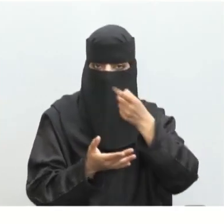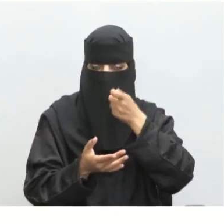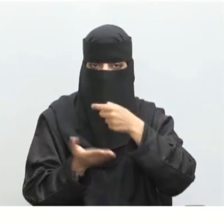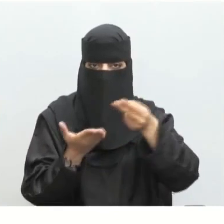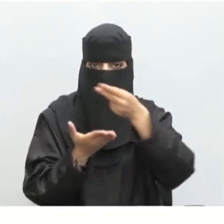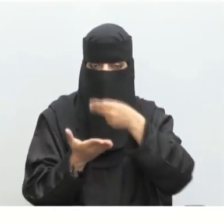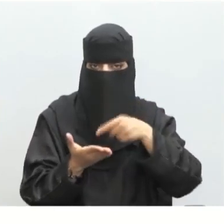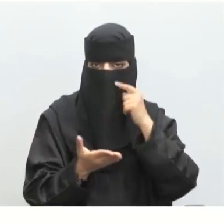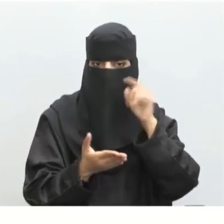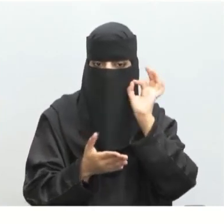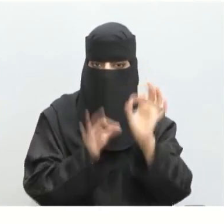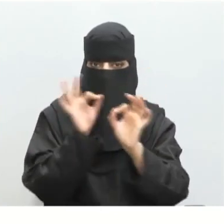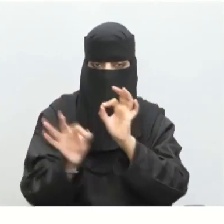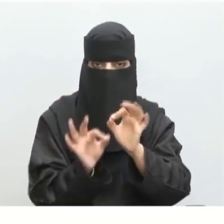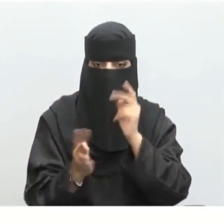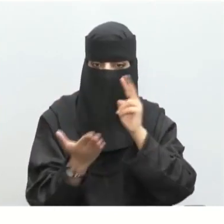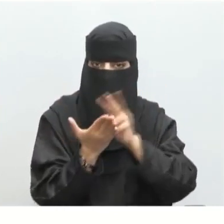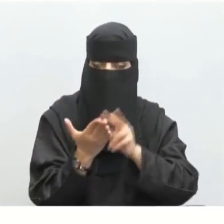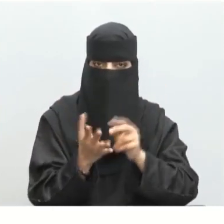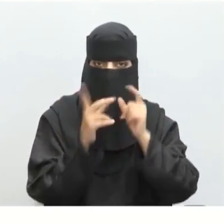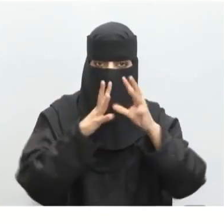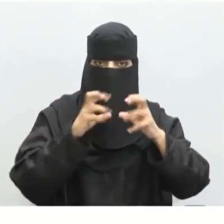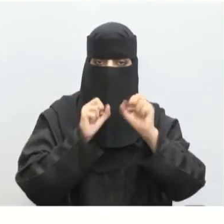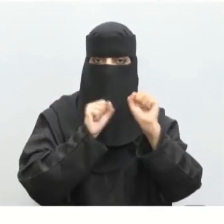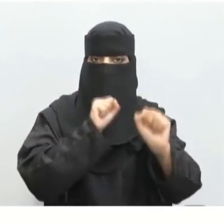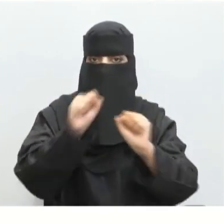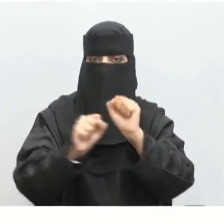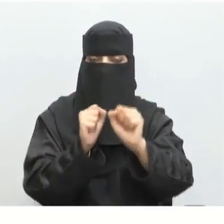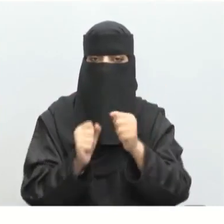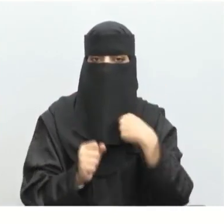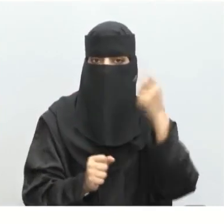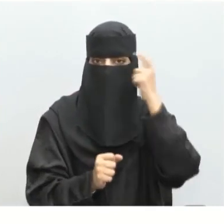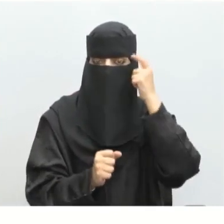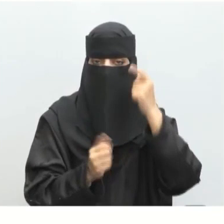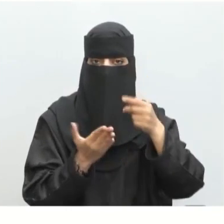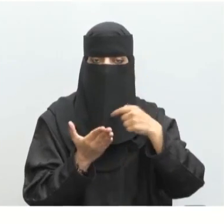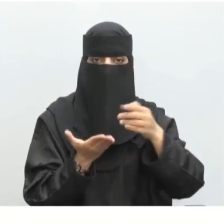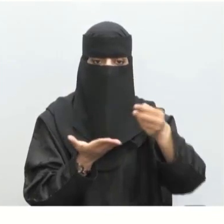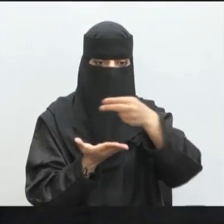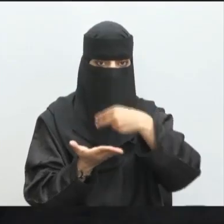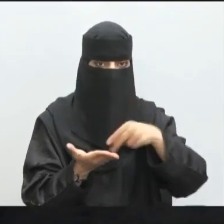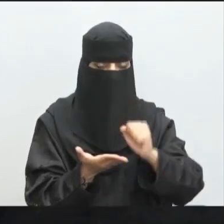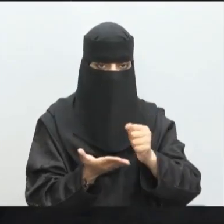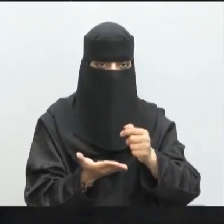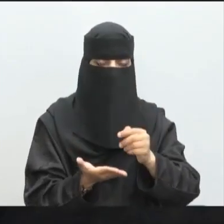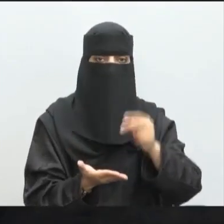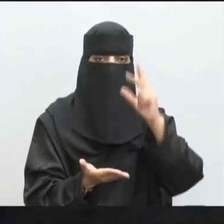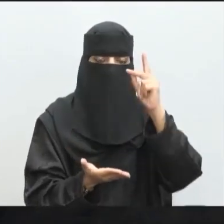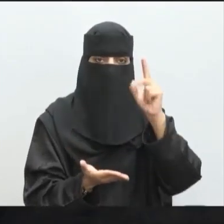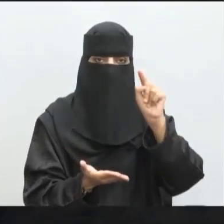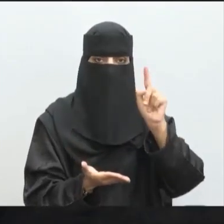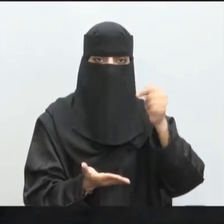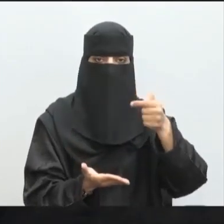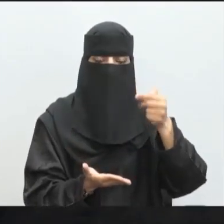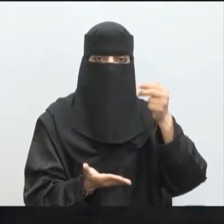الخريطه ليتمكن من قراءتها وتفسيرها عرفنا ان الخريطه الطبوغرافيه توضح لنا او تمثل